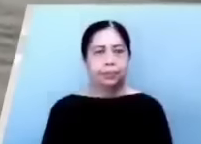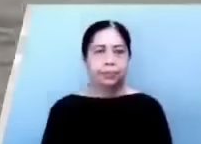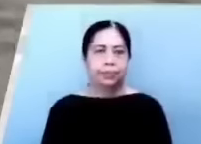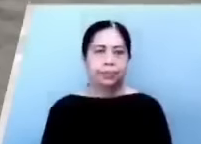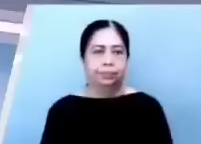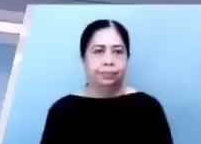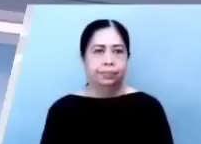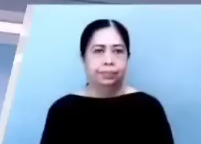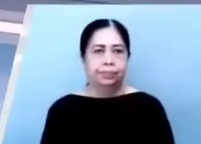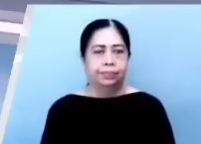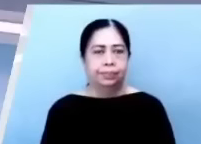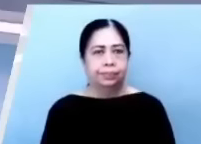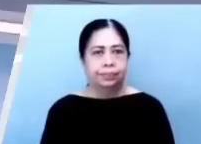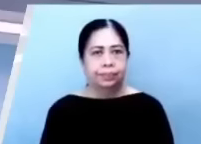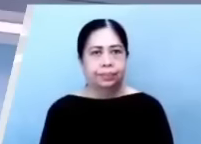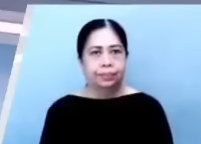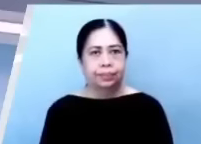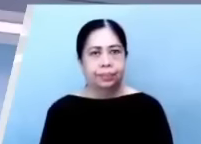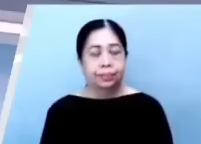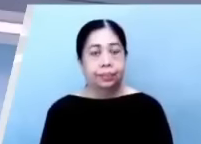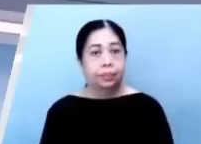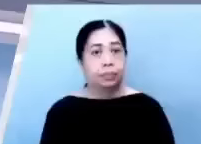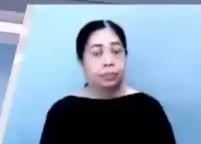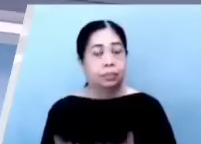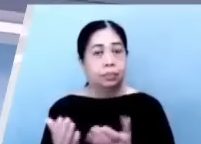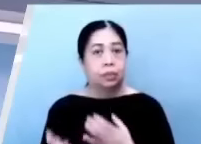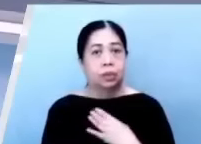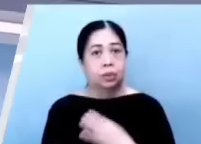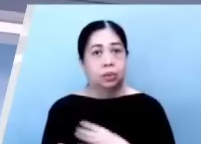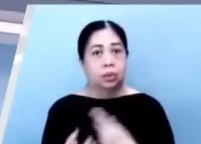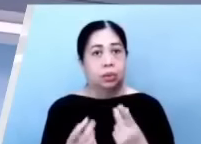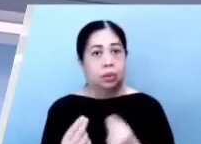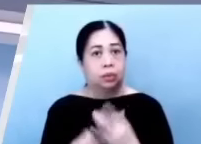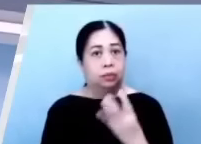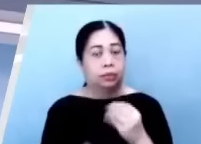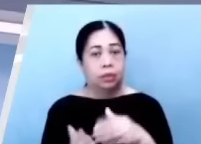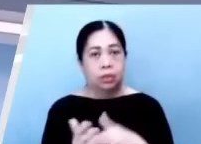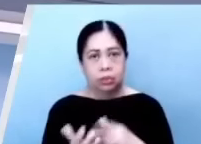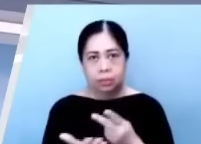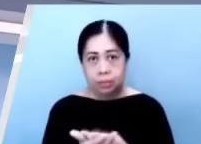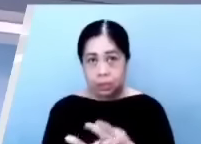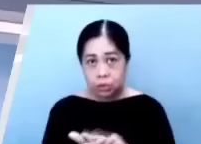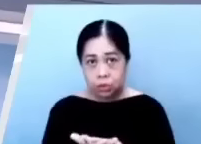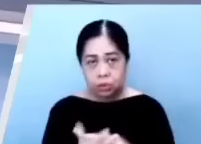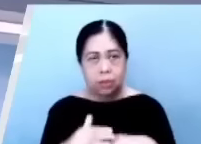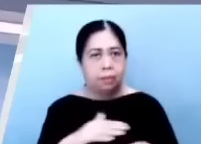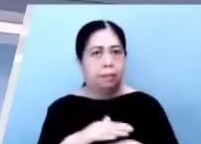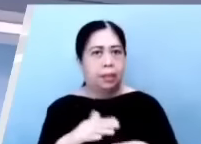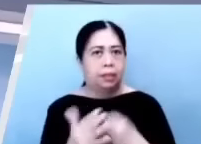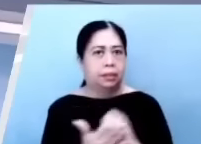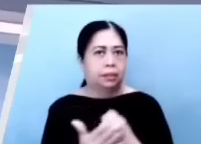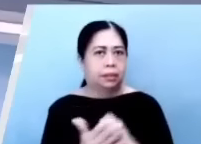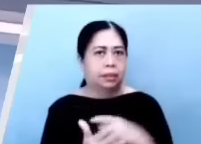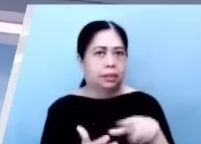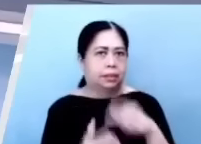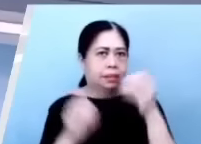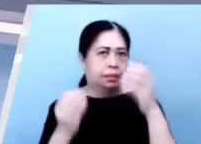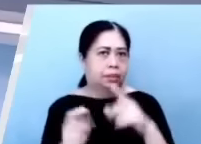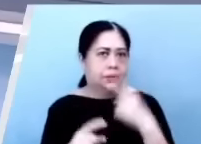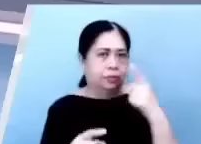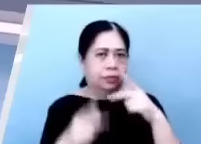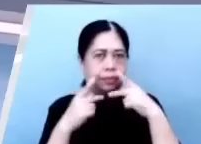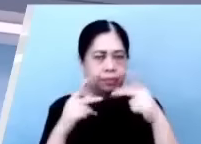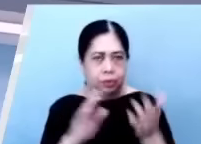News. Isinusulong sa Kamara na gawing 50,000 pesos ang minimum na sahod ng mga guro sa mga pampublikong